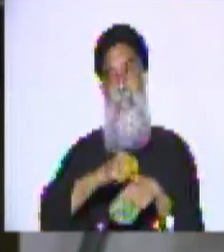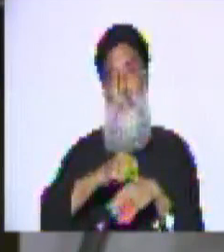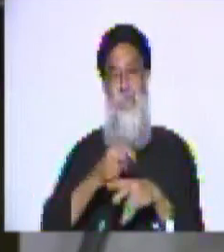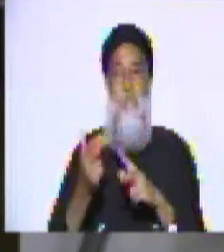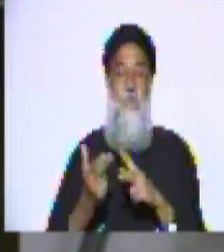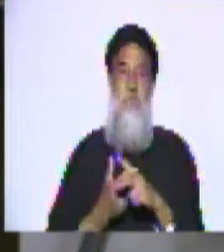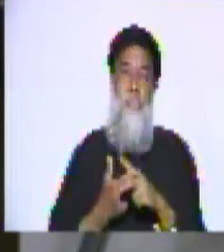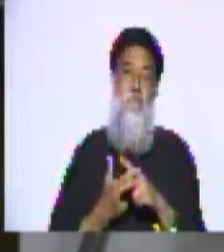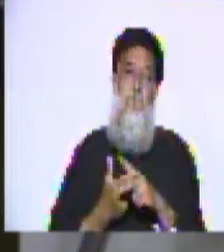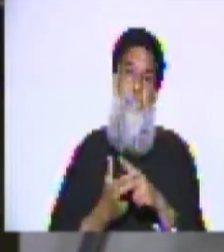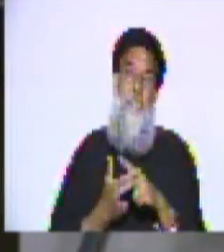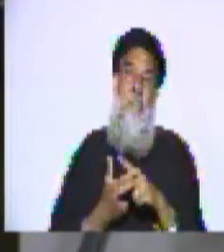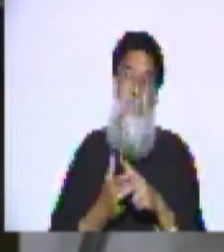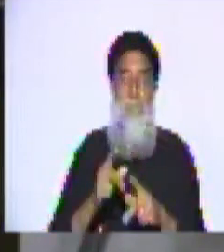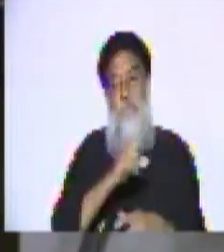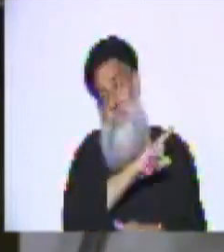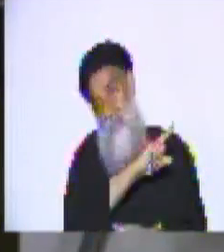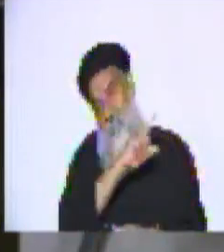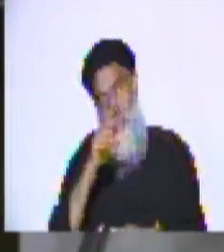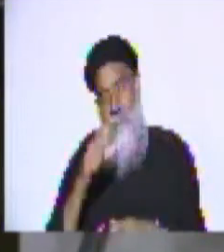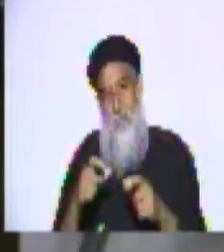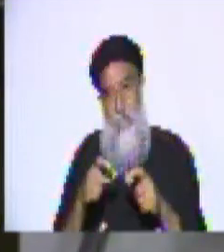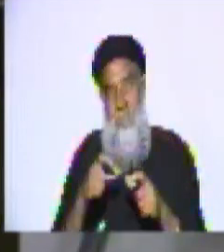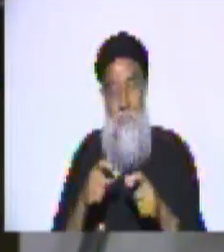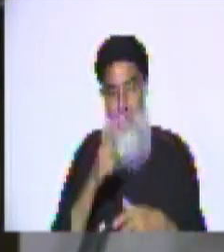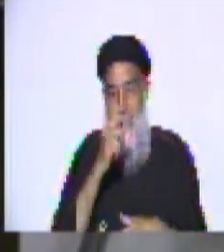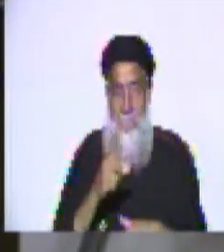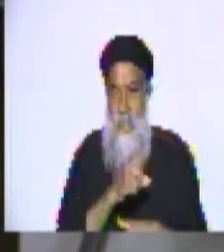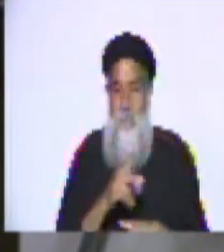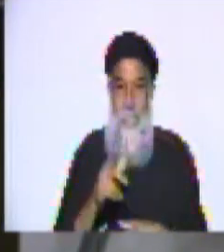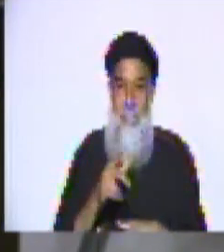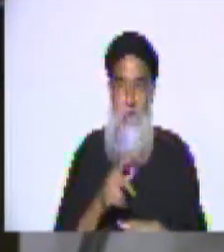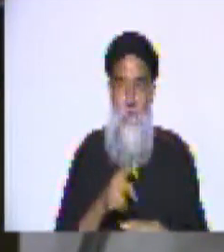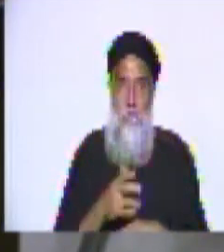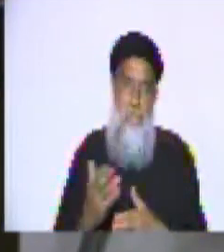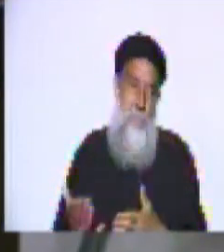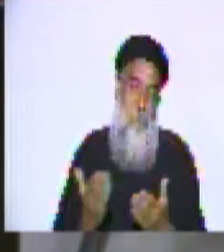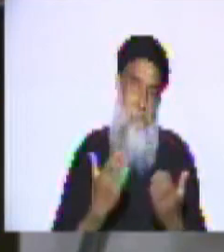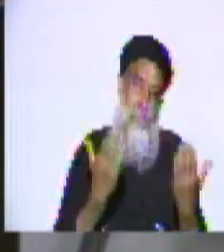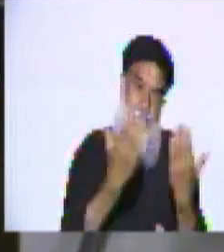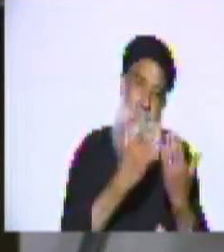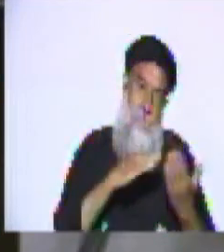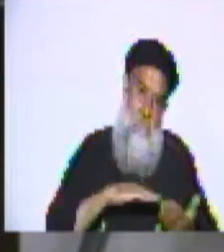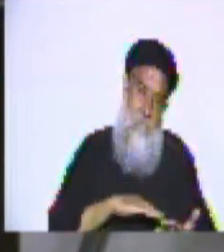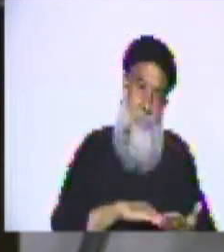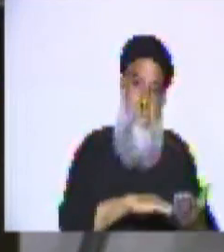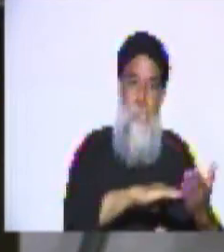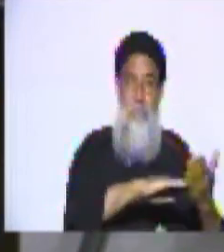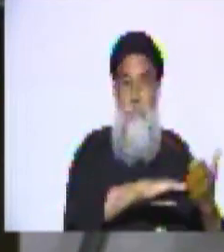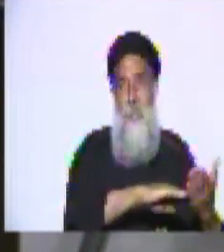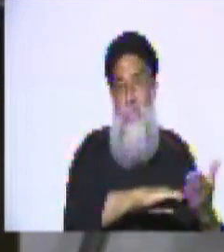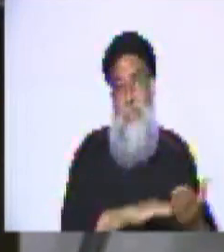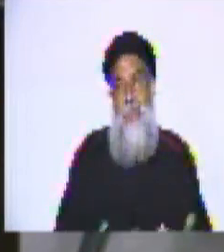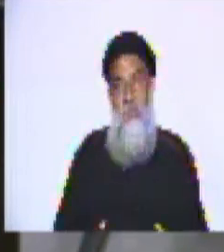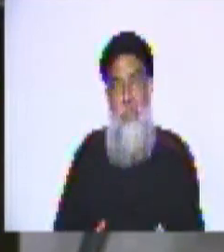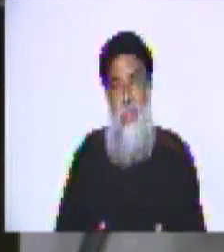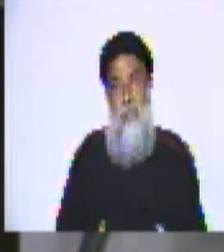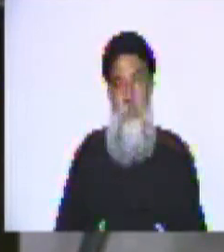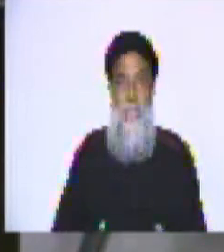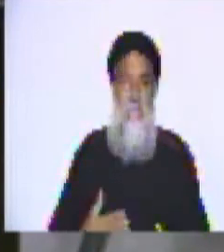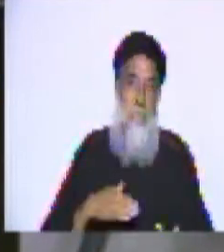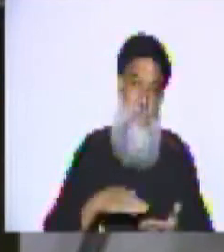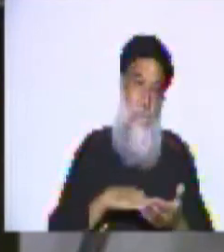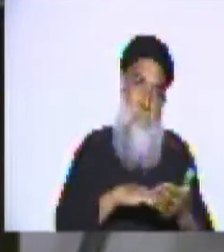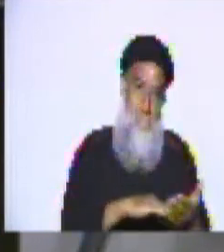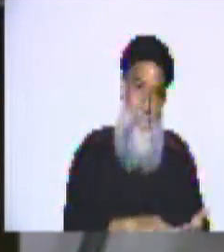شماس لا يقدس القرابين، لكن خول إليه أو يعني كلف بأن